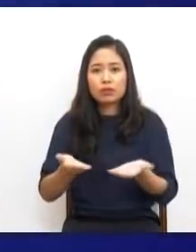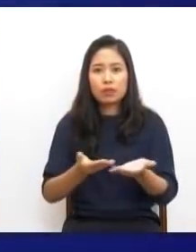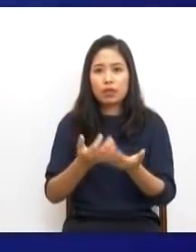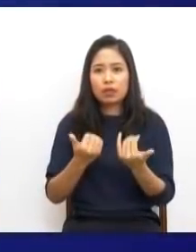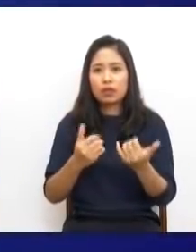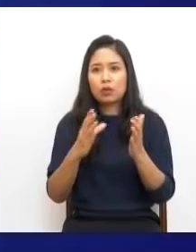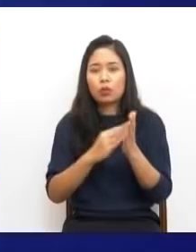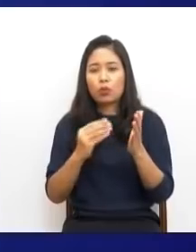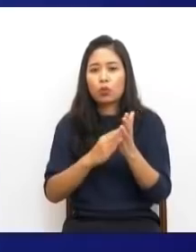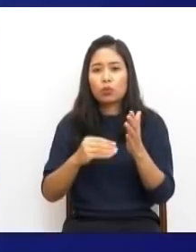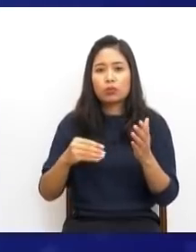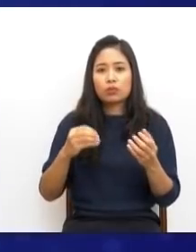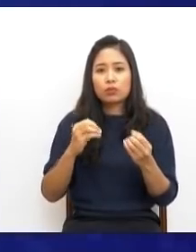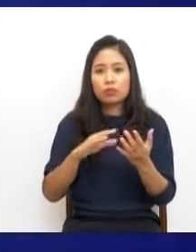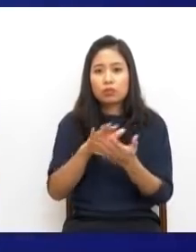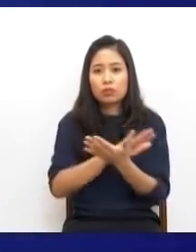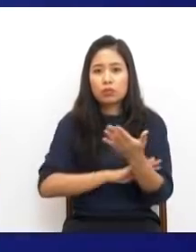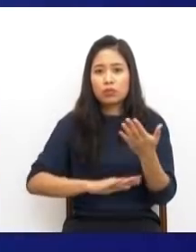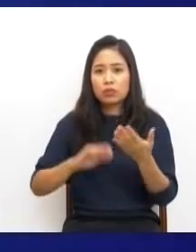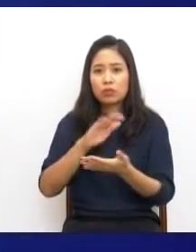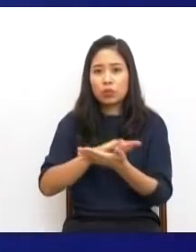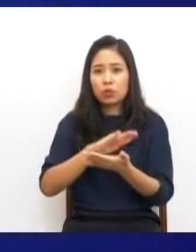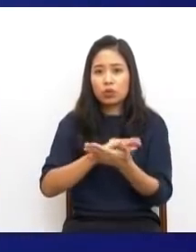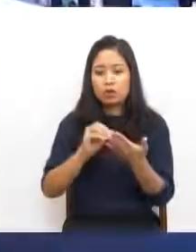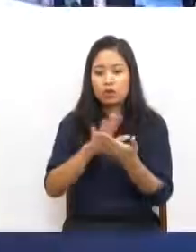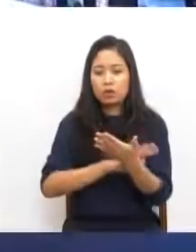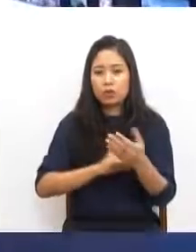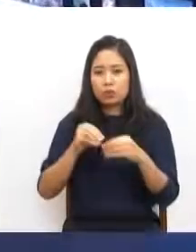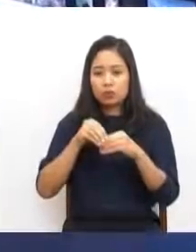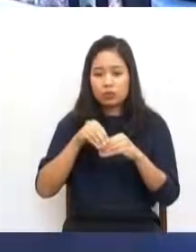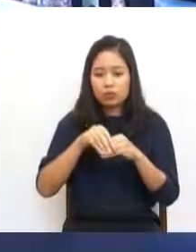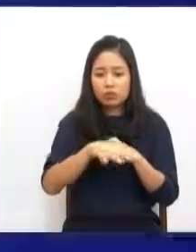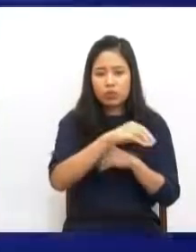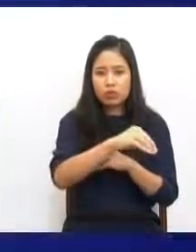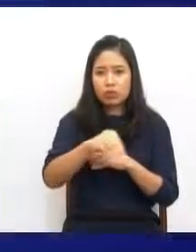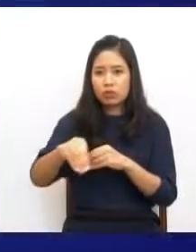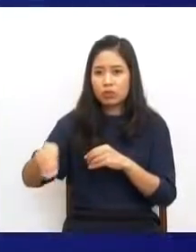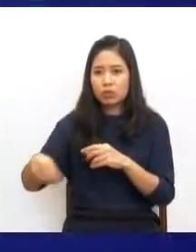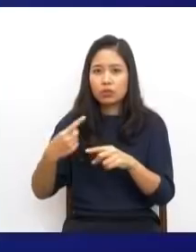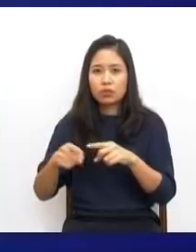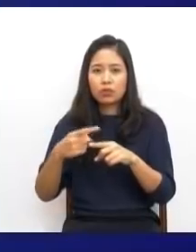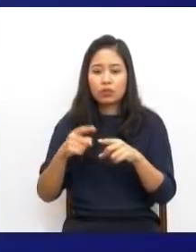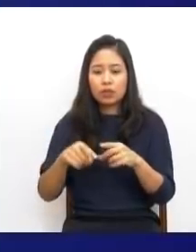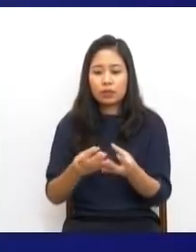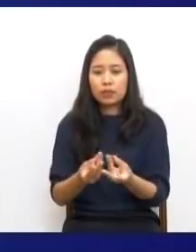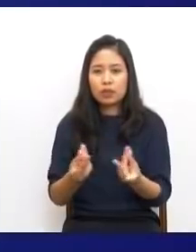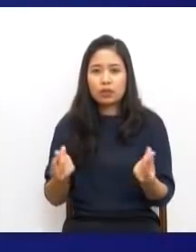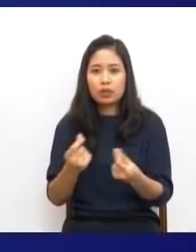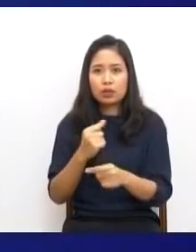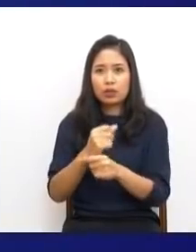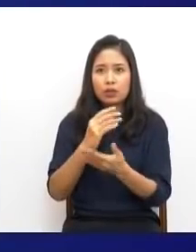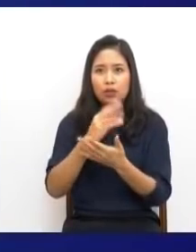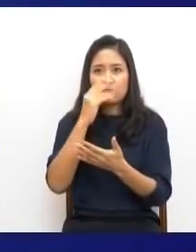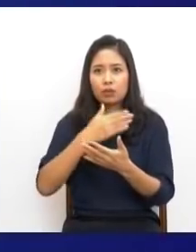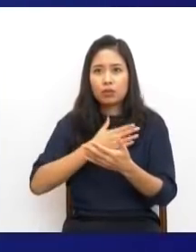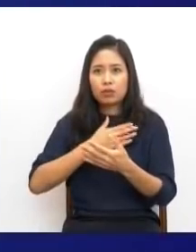ครั้งล่าสุดไปใช้กับนักเรียนในโรงเรียนที่เป็นการประยุกต์เนื้อหาให้เข้ากับบริบทของแต่ละพื้นที่ได้อย่างดีเยี่ยม เราสาม